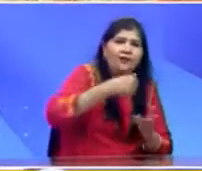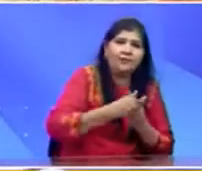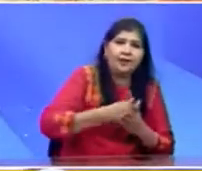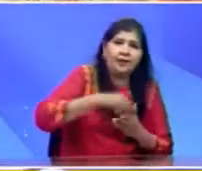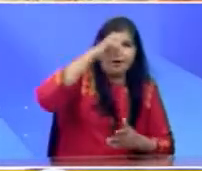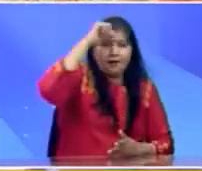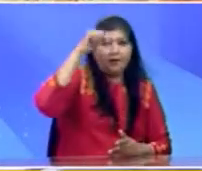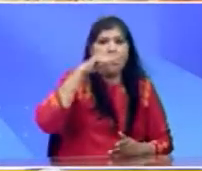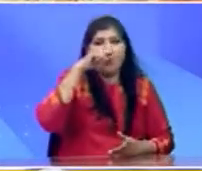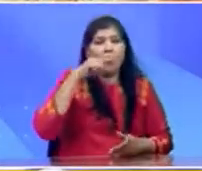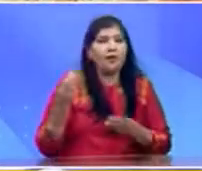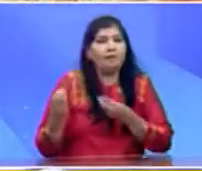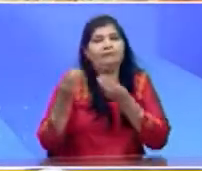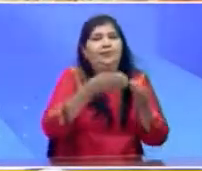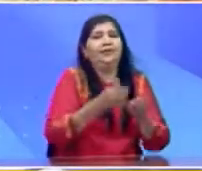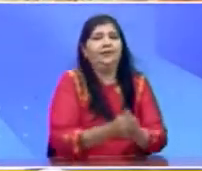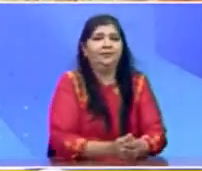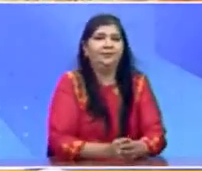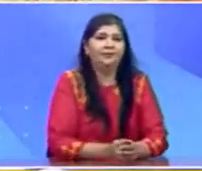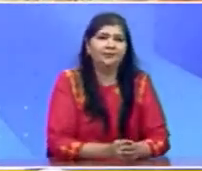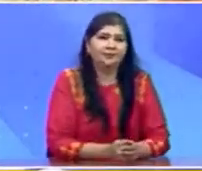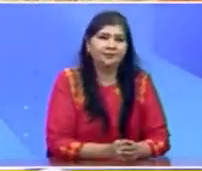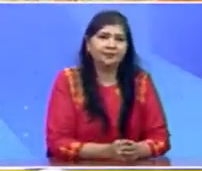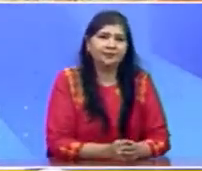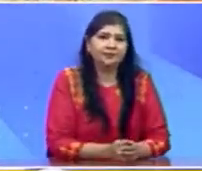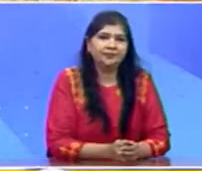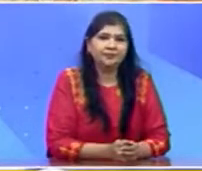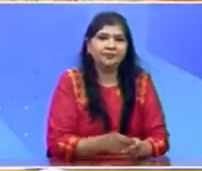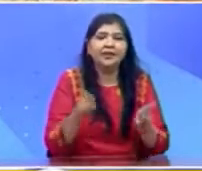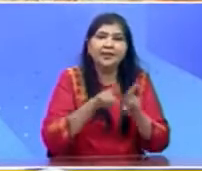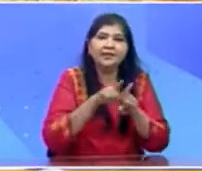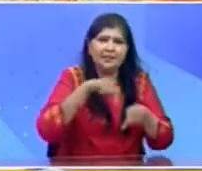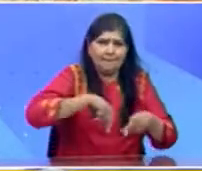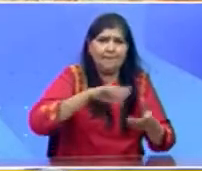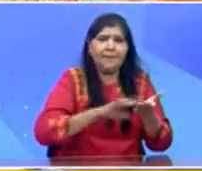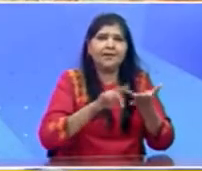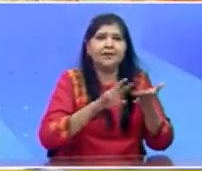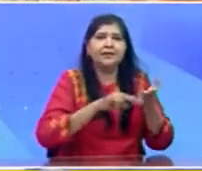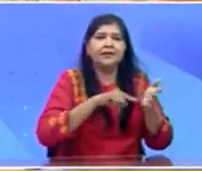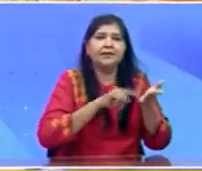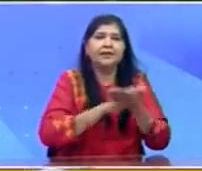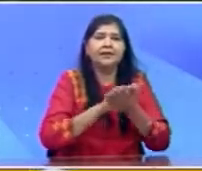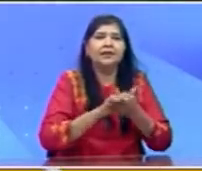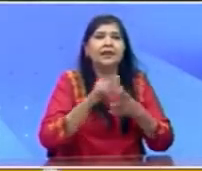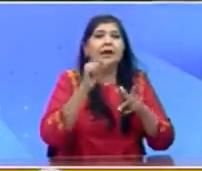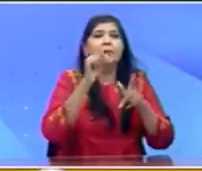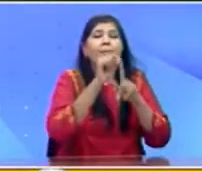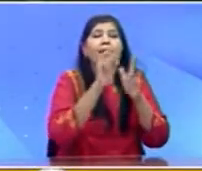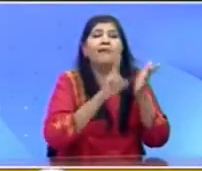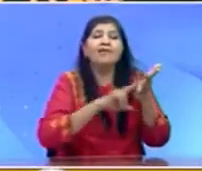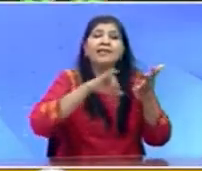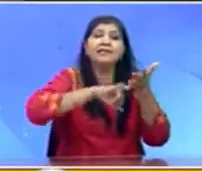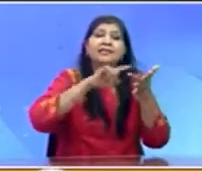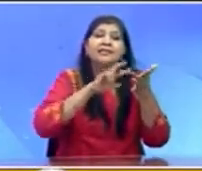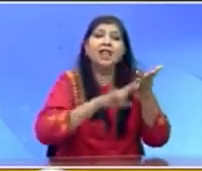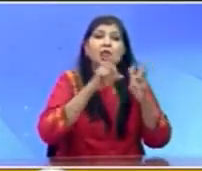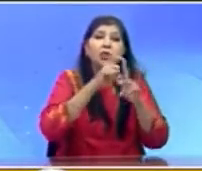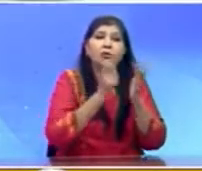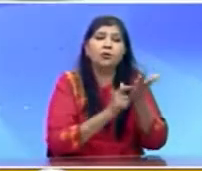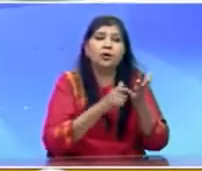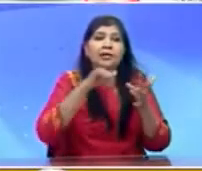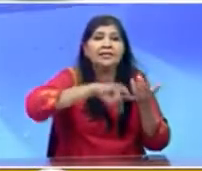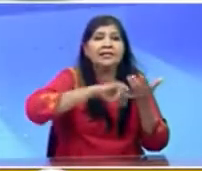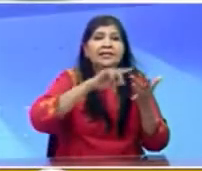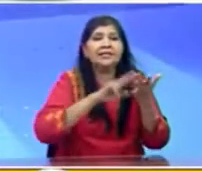को गौरवान्वित कर रहे हैं। इसी महीने पीवी सिंधु ने